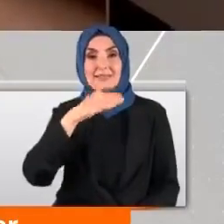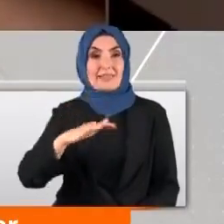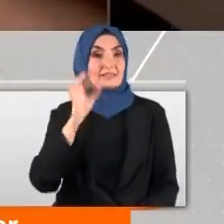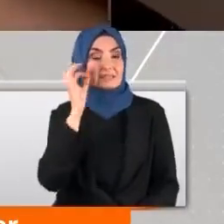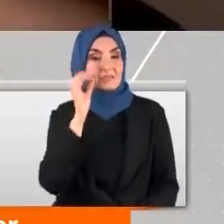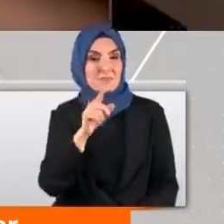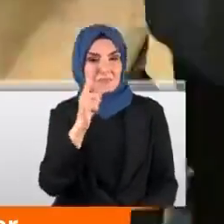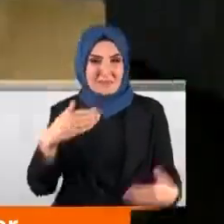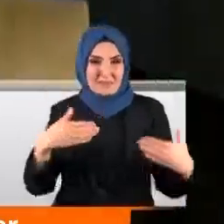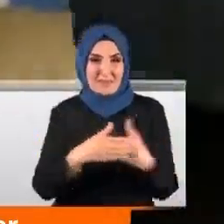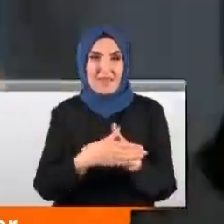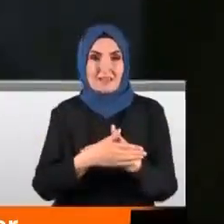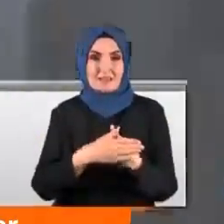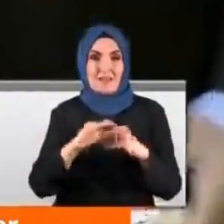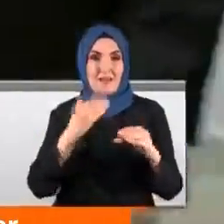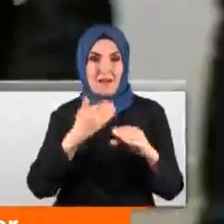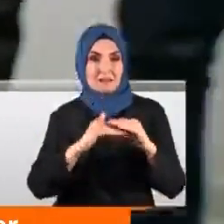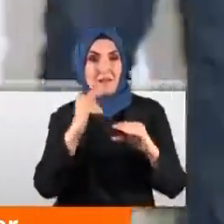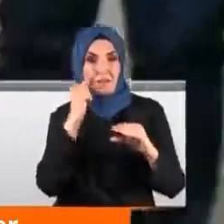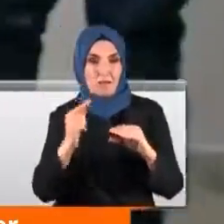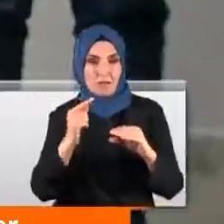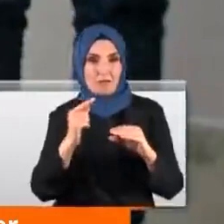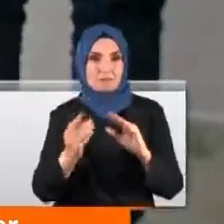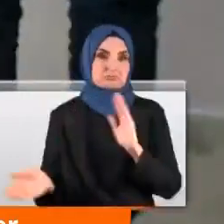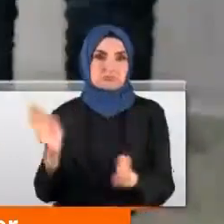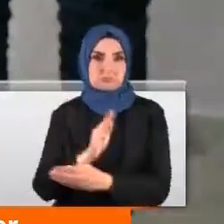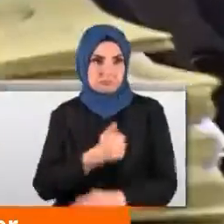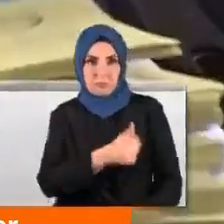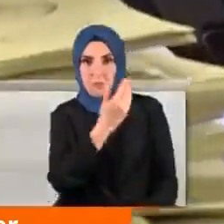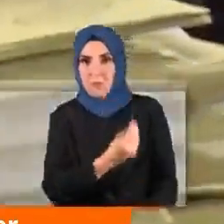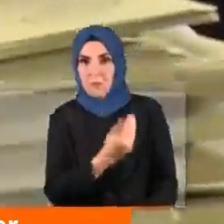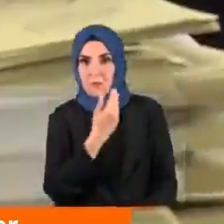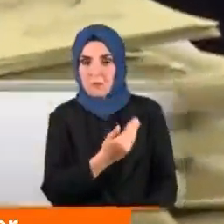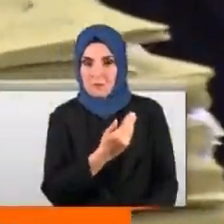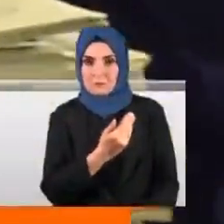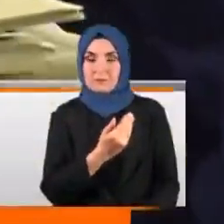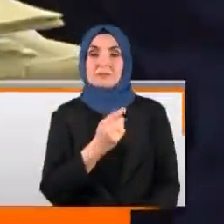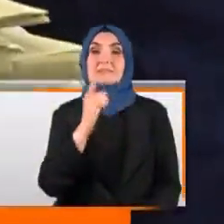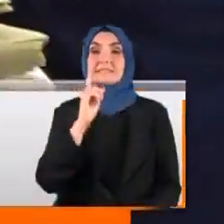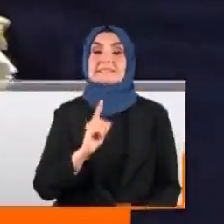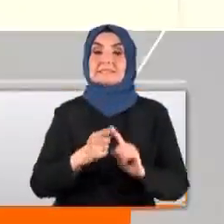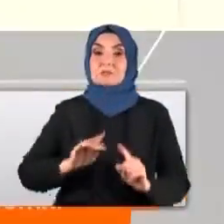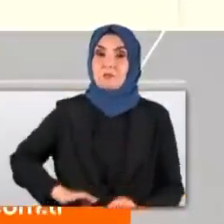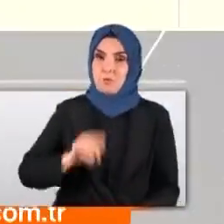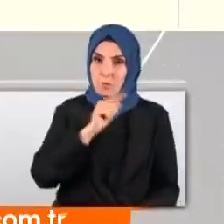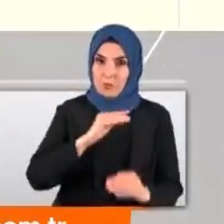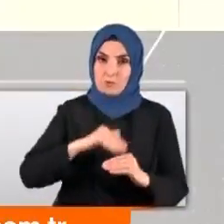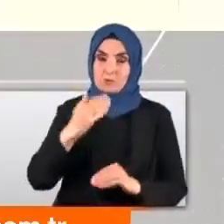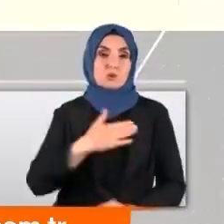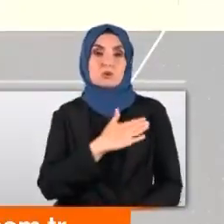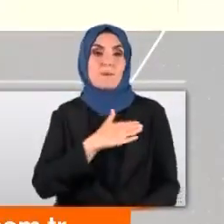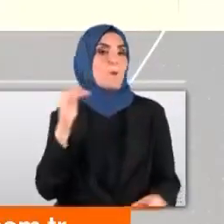kasetle devirerek gelmedim. Erdoğan önce CHP Genel Başkanı Kemal Kılıçdaroğlu'na, ardından CHP seçmenine seslendi.